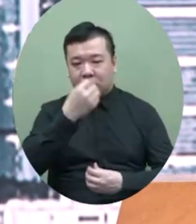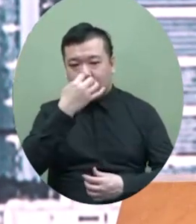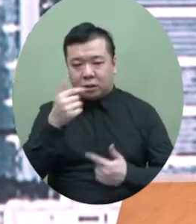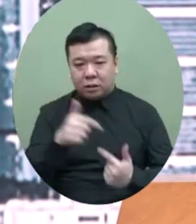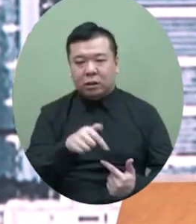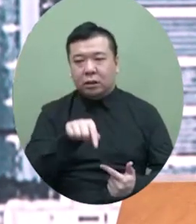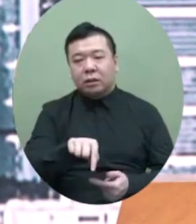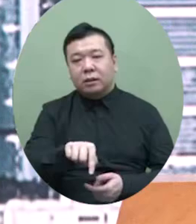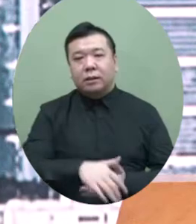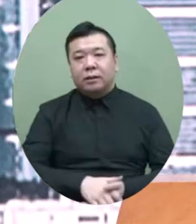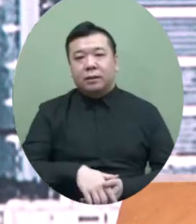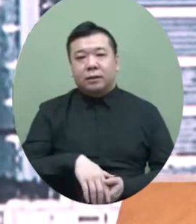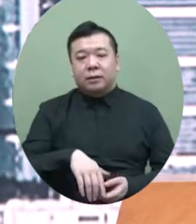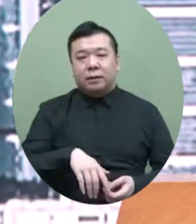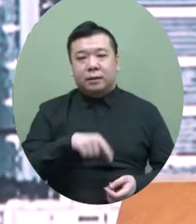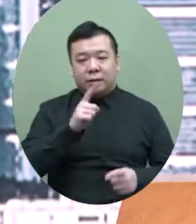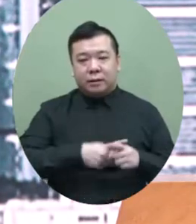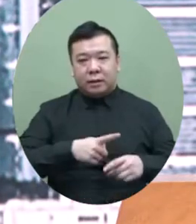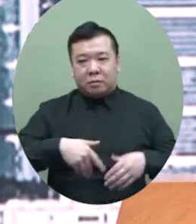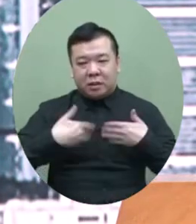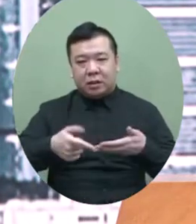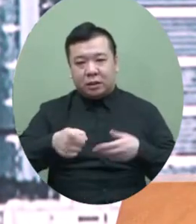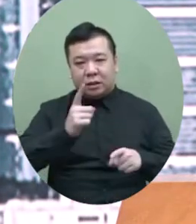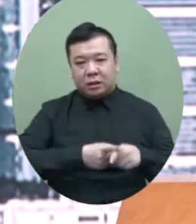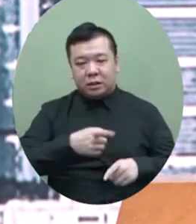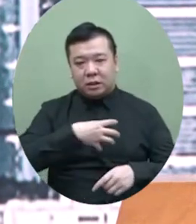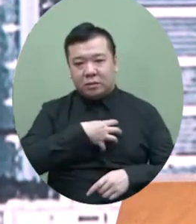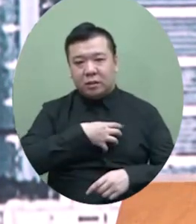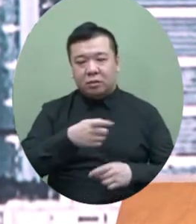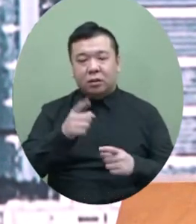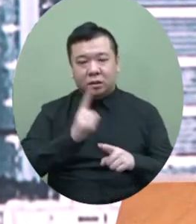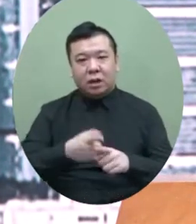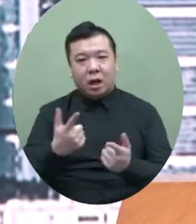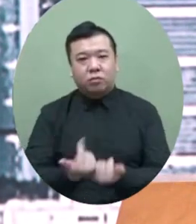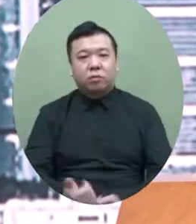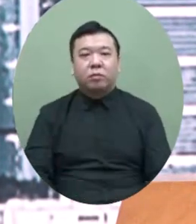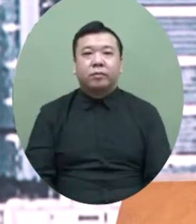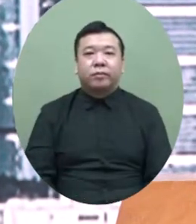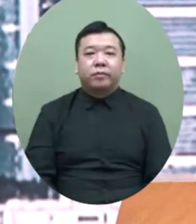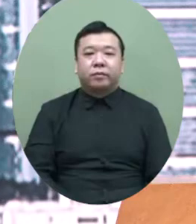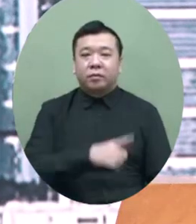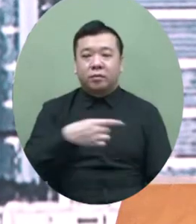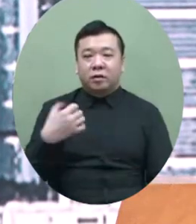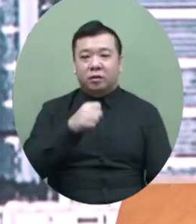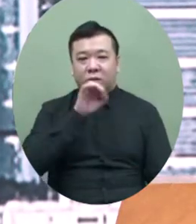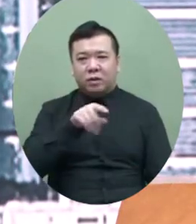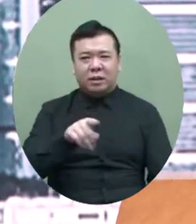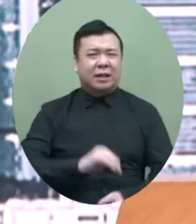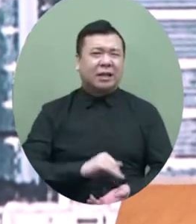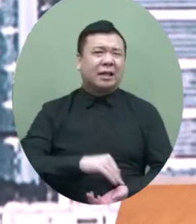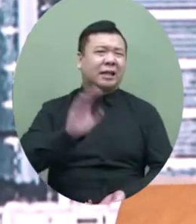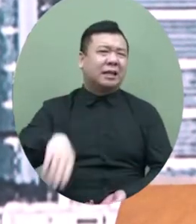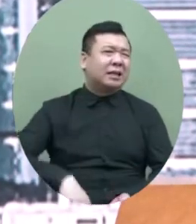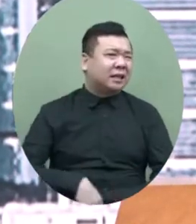港嘅態度呢，表示擔心呢個係完全合理。如果主席話你嘅疫情都